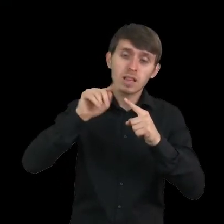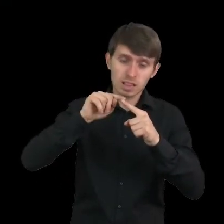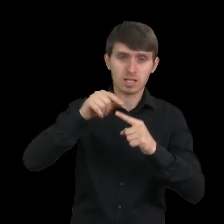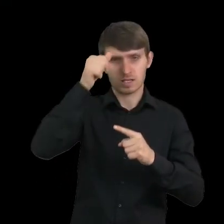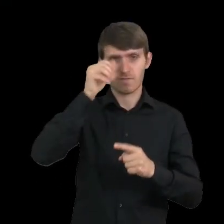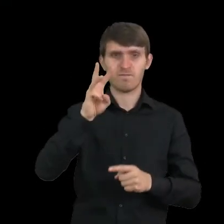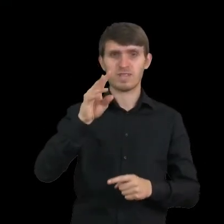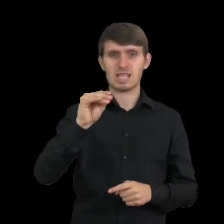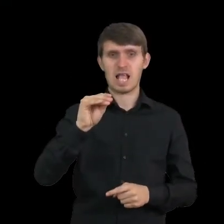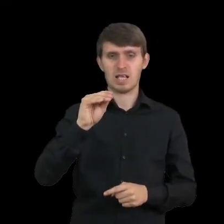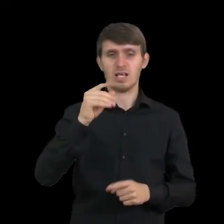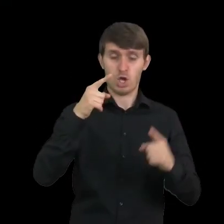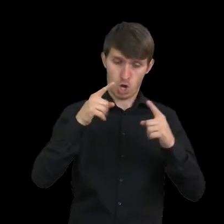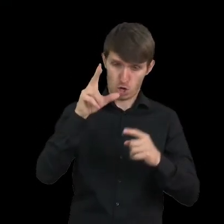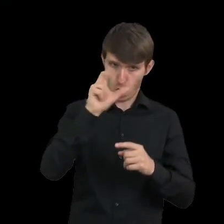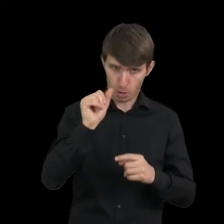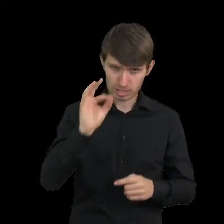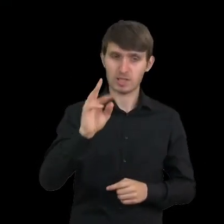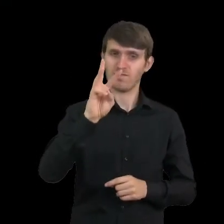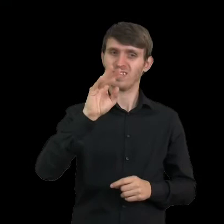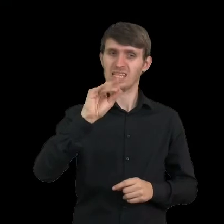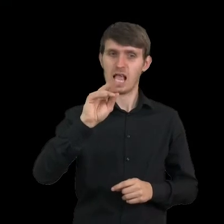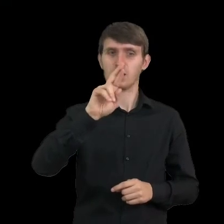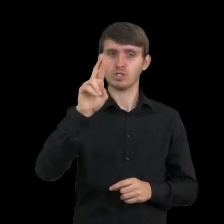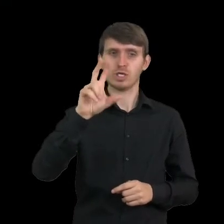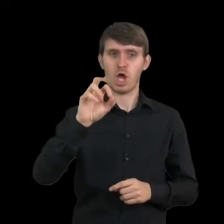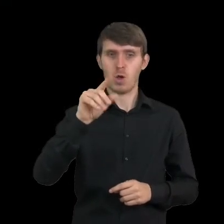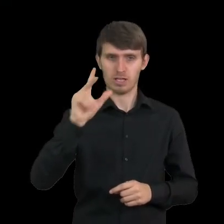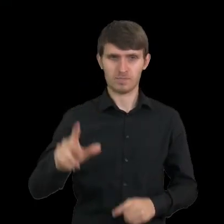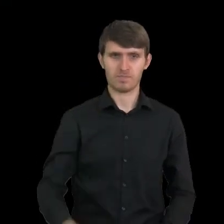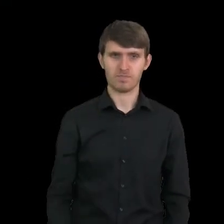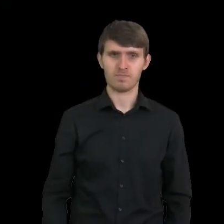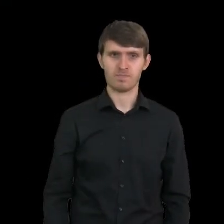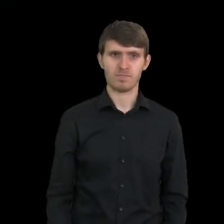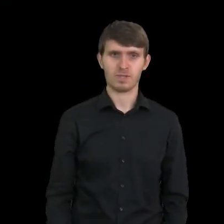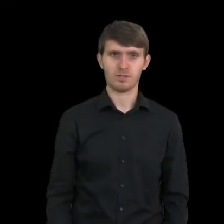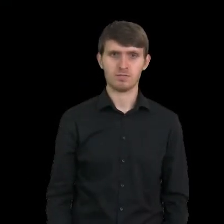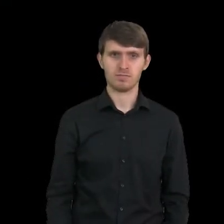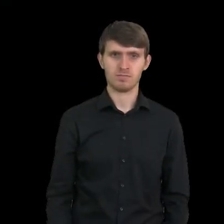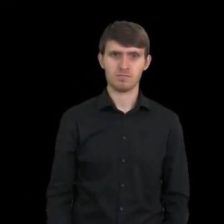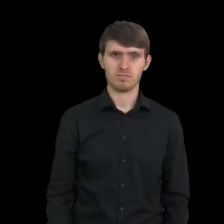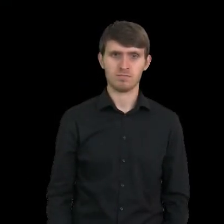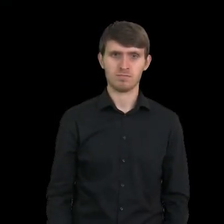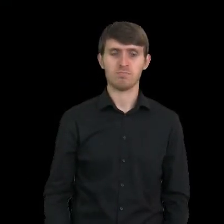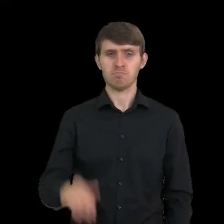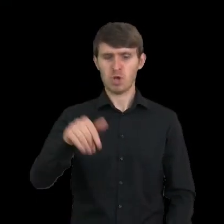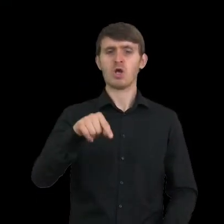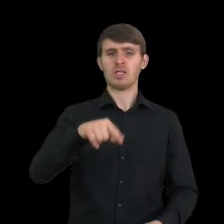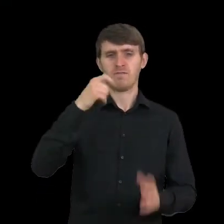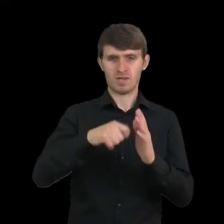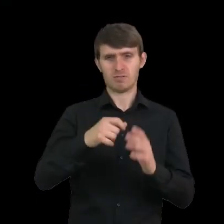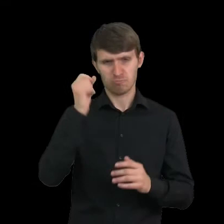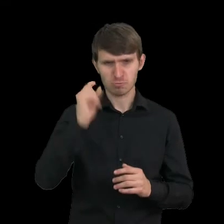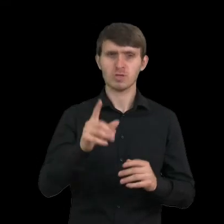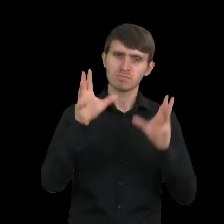pod spodem. To jest bardzo ważne. To nie jest dowód. To jest taki praktyczny przykład. W jednej z lekcji można znaleźć dowód, że takie kąty, które powstają w